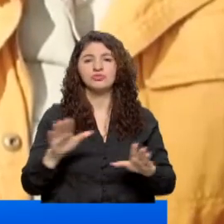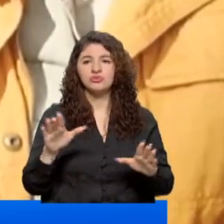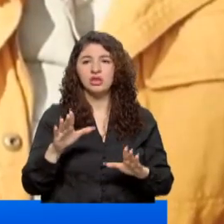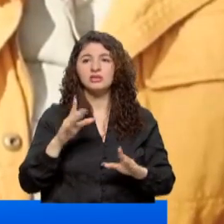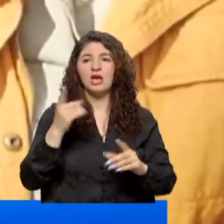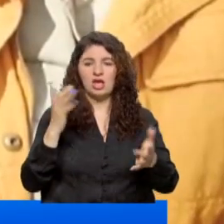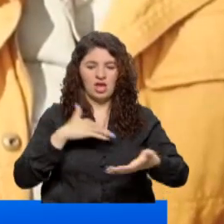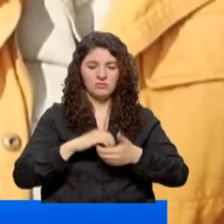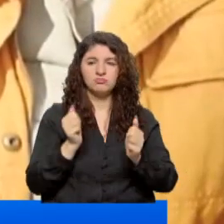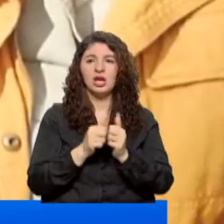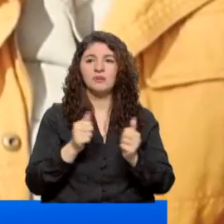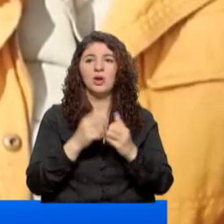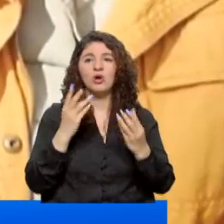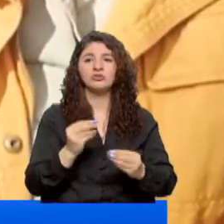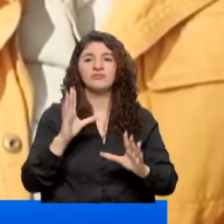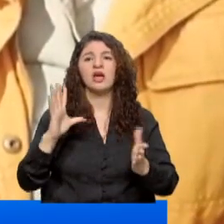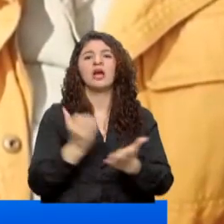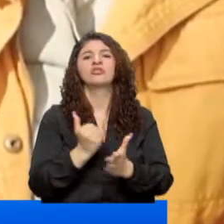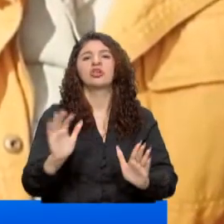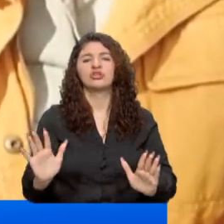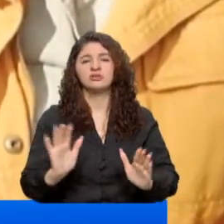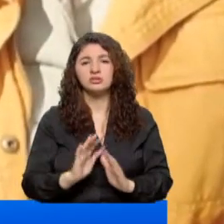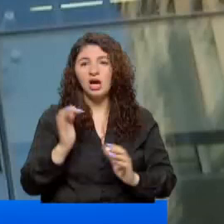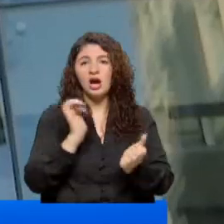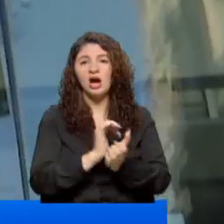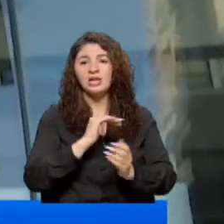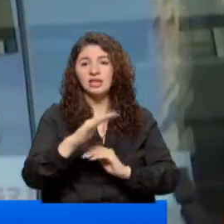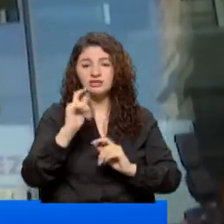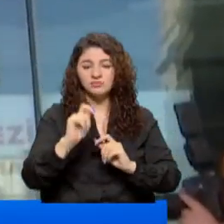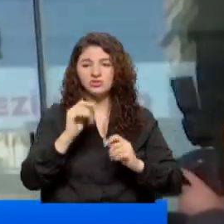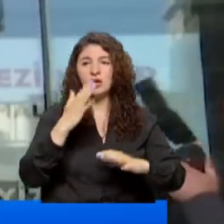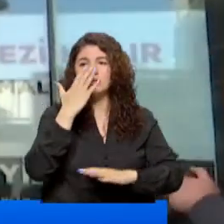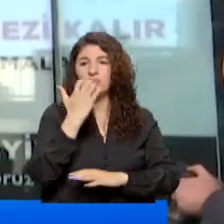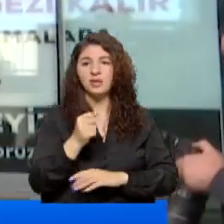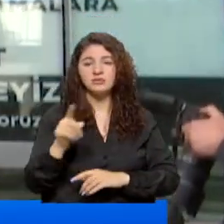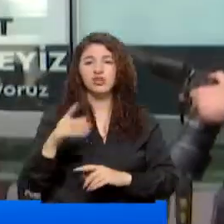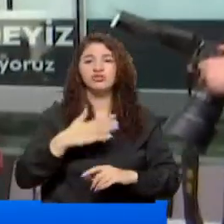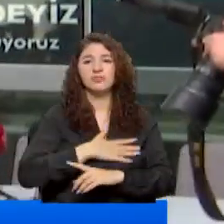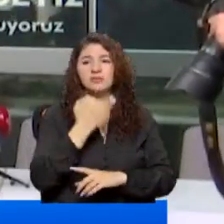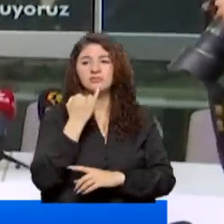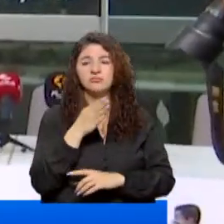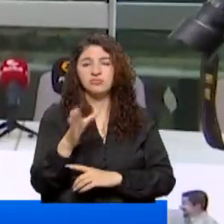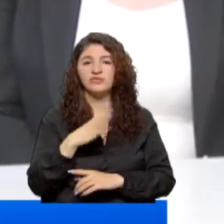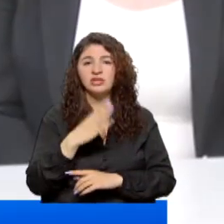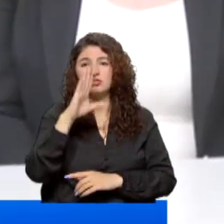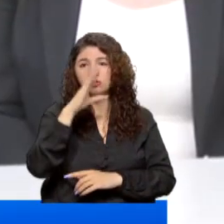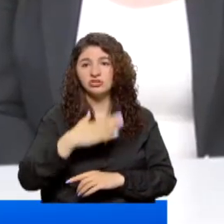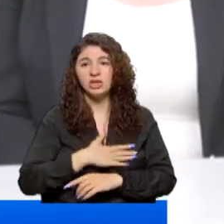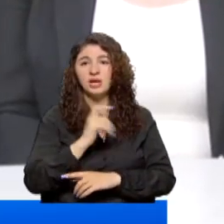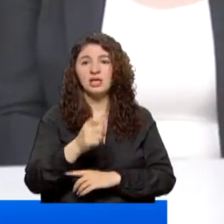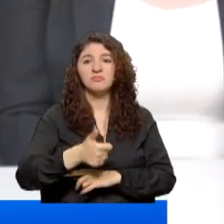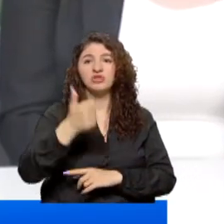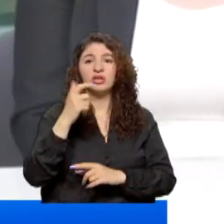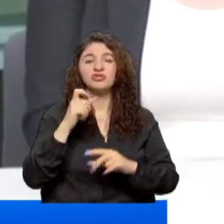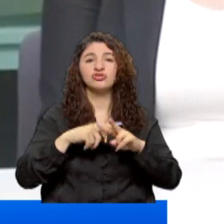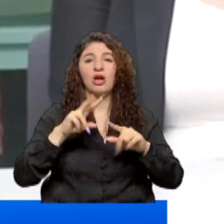bir arada olacağız ve kazanacağız ailelerin tuttuğu Adalet nöbetine CHP'den de ziyaret vardı CHP İstanbul il